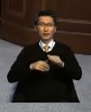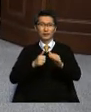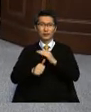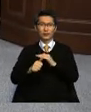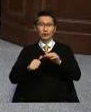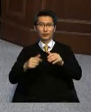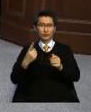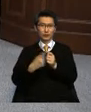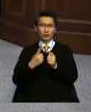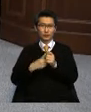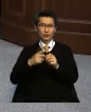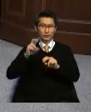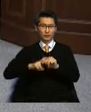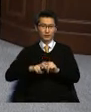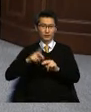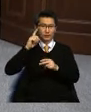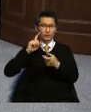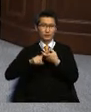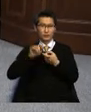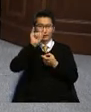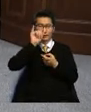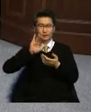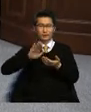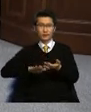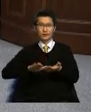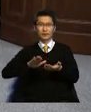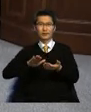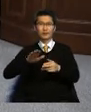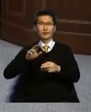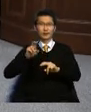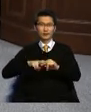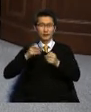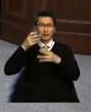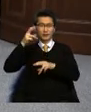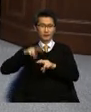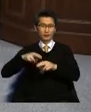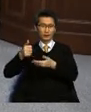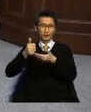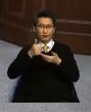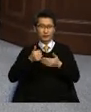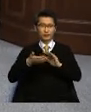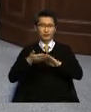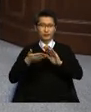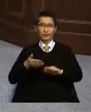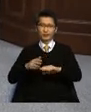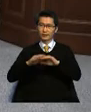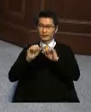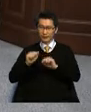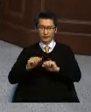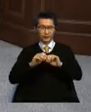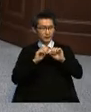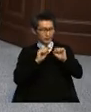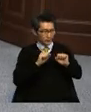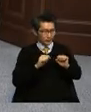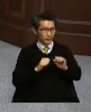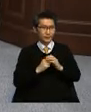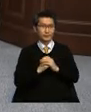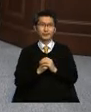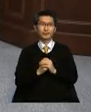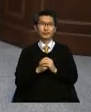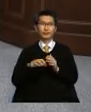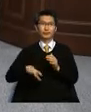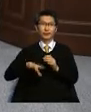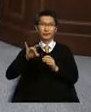초선 의원이 선출돼 관심을 끌었습니다. 이 자리에 정문영 신임 의장님 모셨습니다. 의장님 안녕하십니까? 안녕하세요.